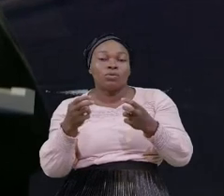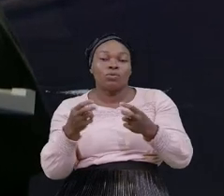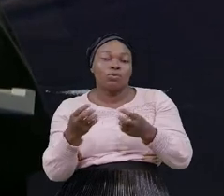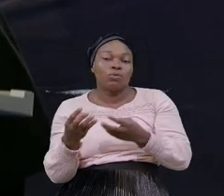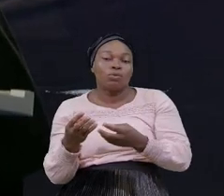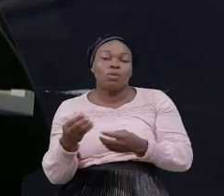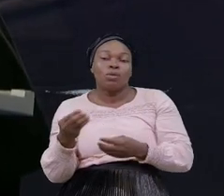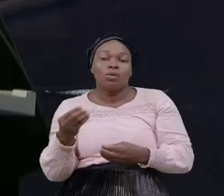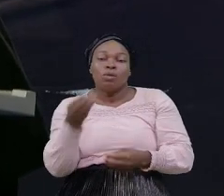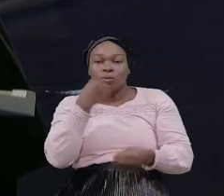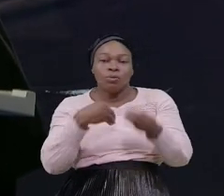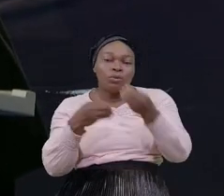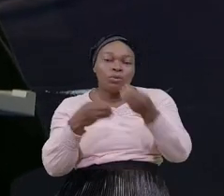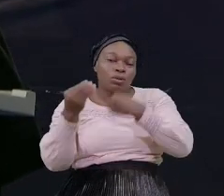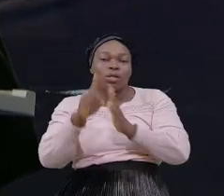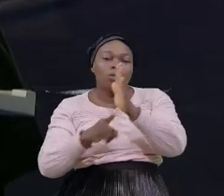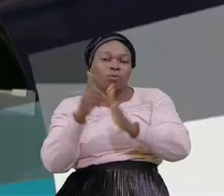Il y aura toujours